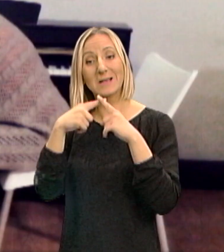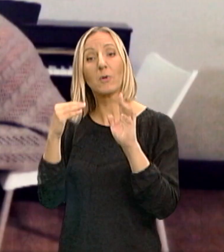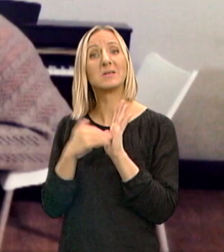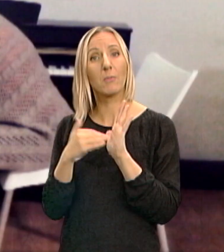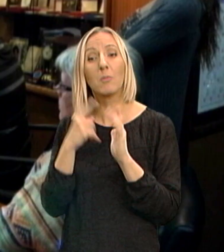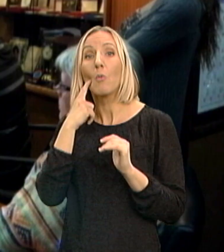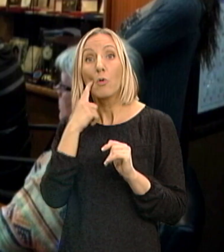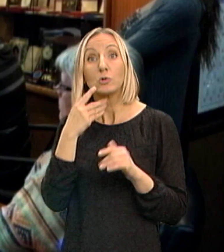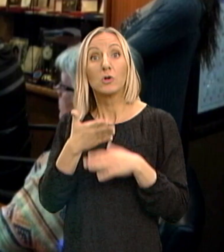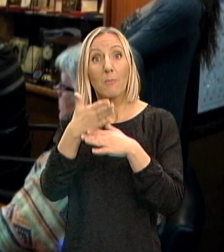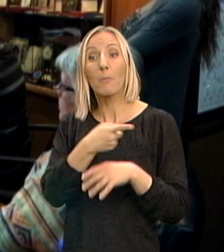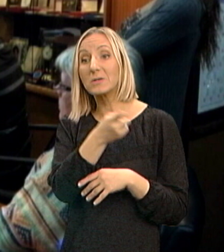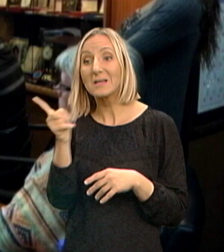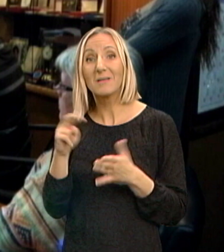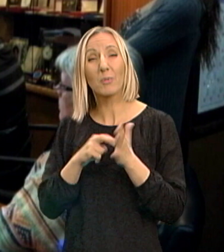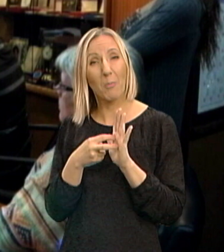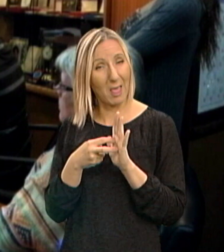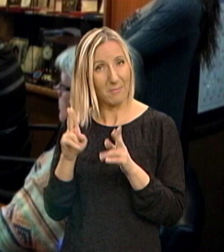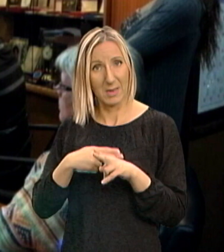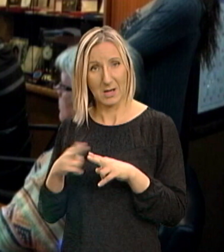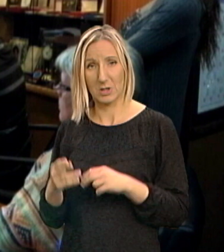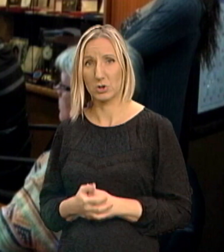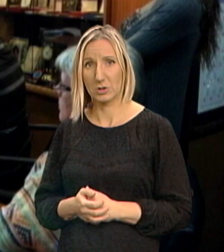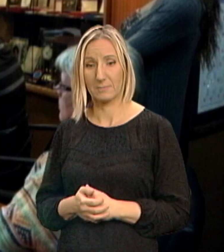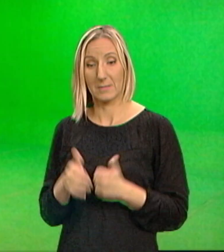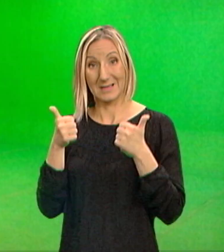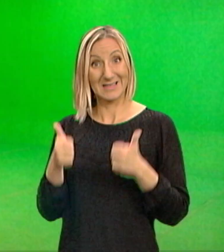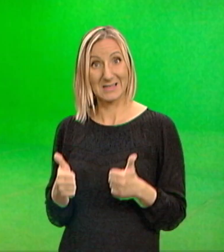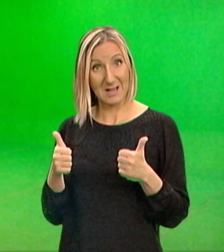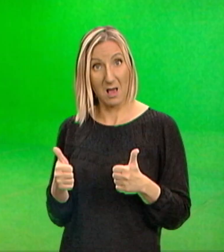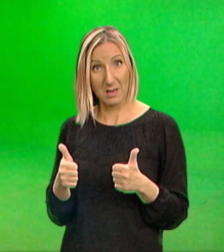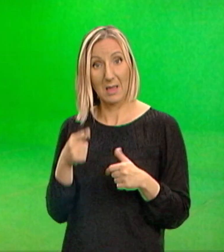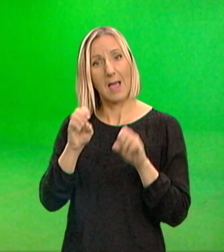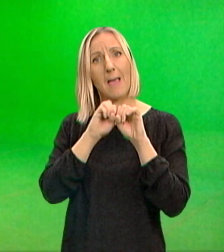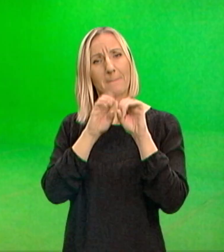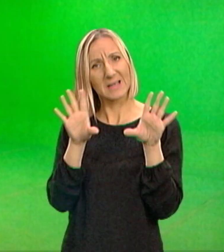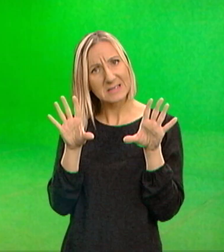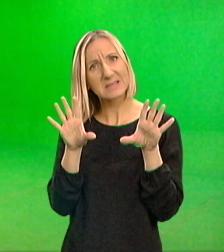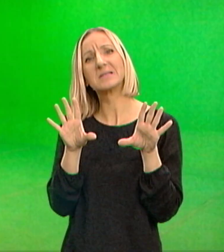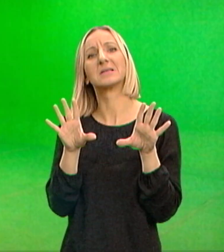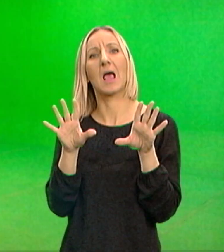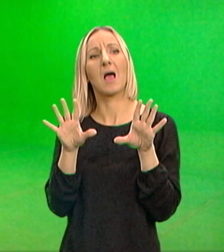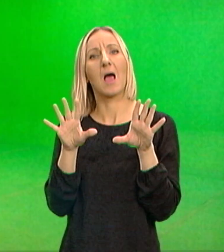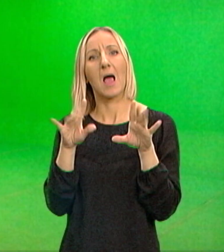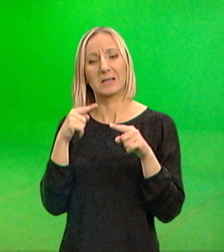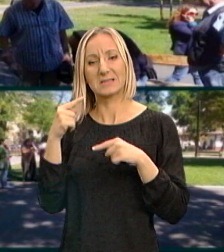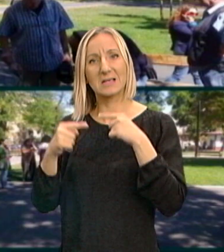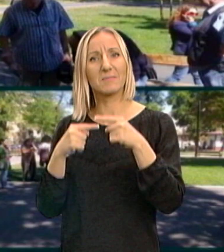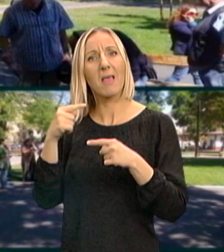pokušaju da im pomognemo da se ti problemi reše. U ovom trenutku ta emisija se smenjuje sa